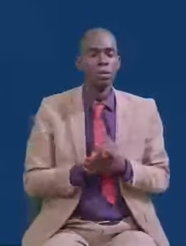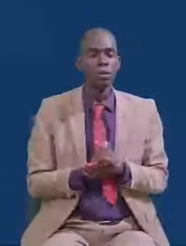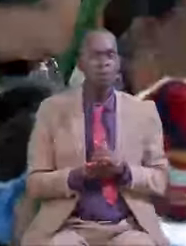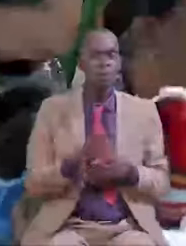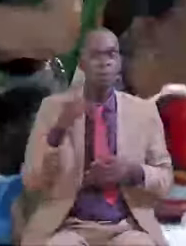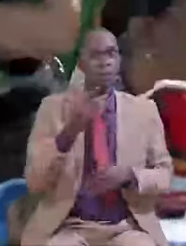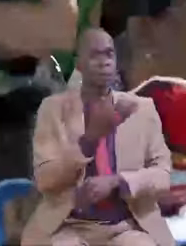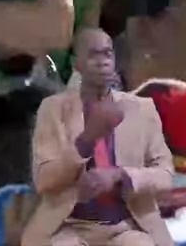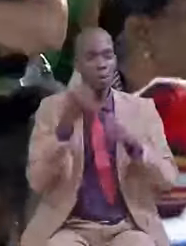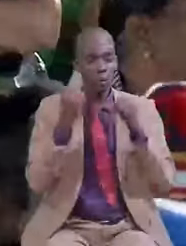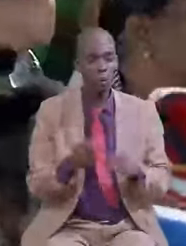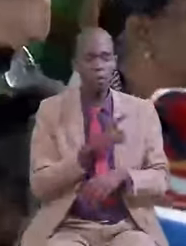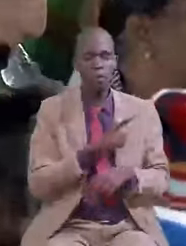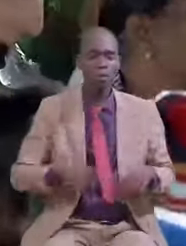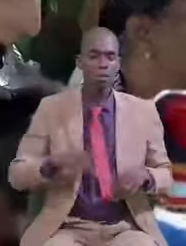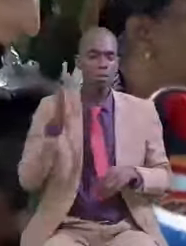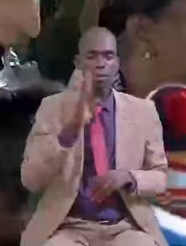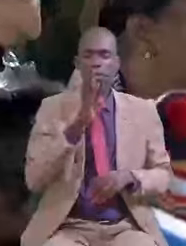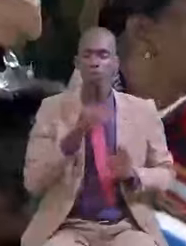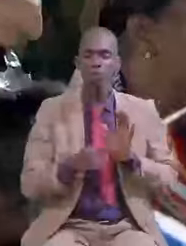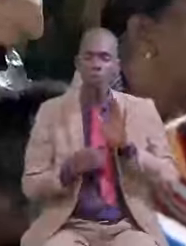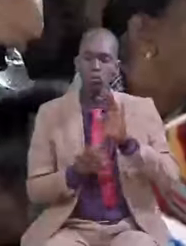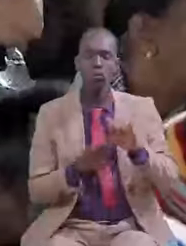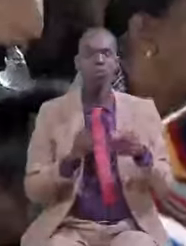Le bras du Seigneur nous sera révélé.